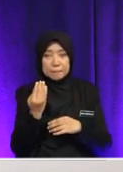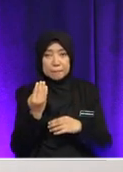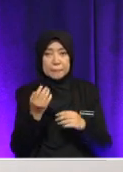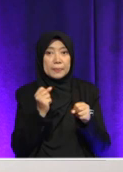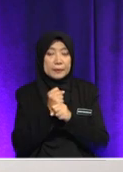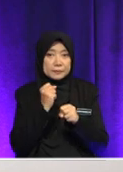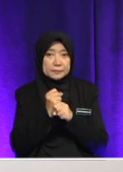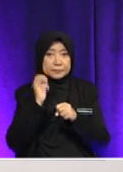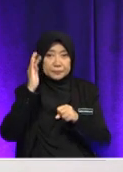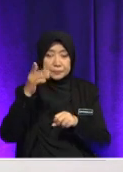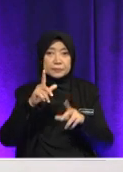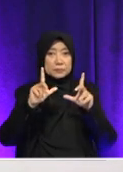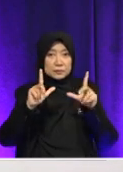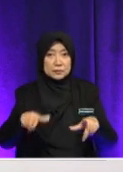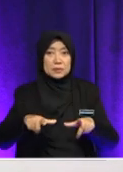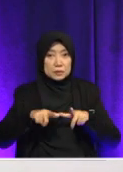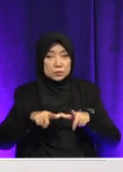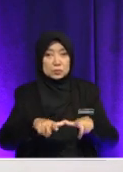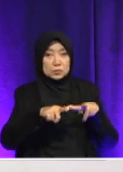itu akan Letakkan kayu-kayu